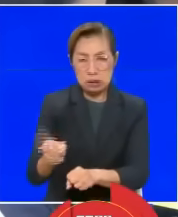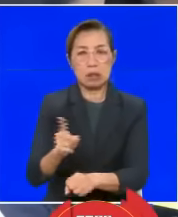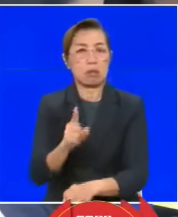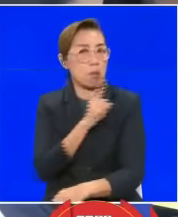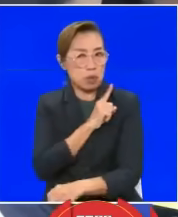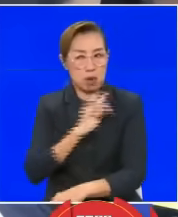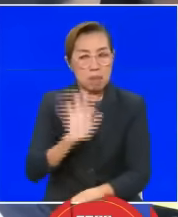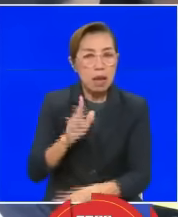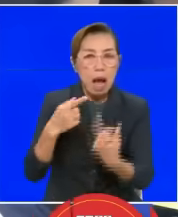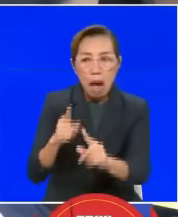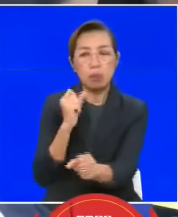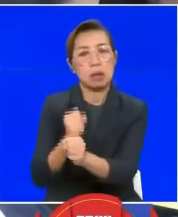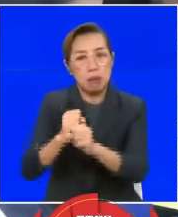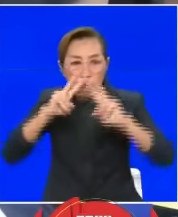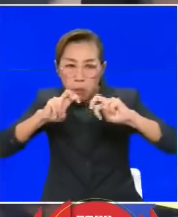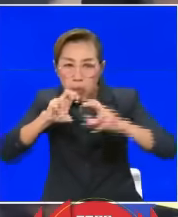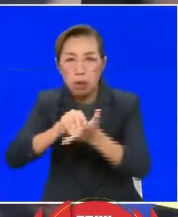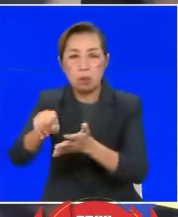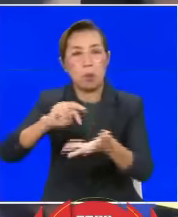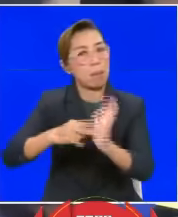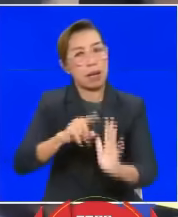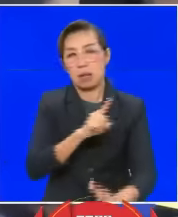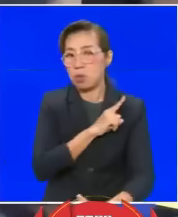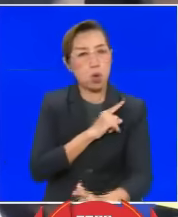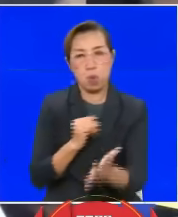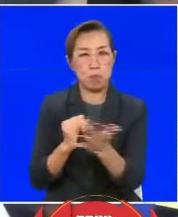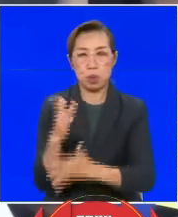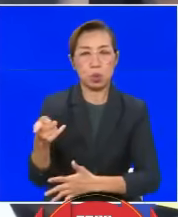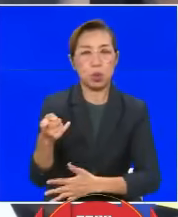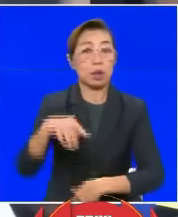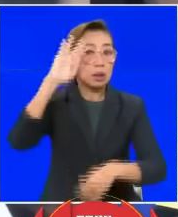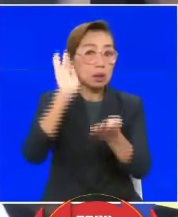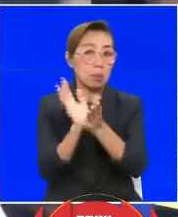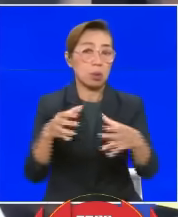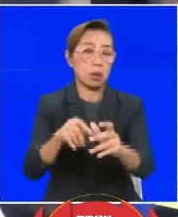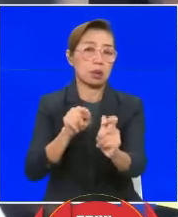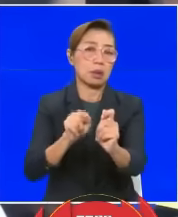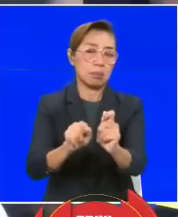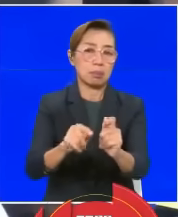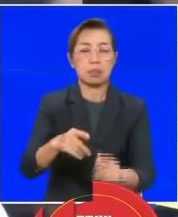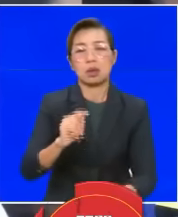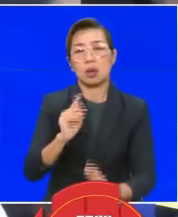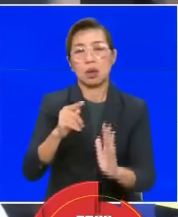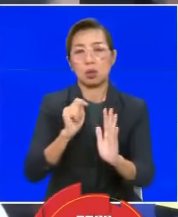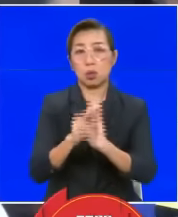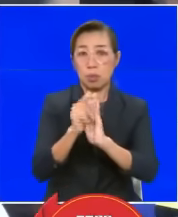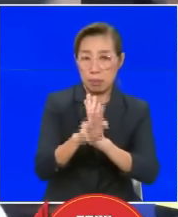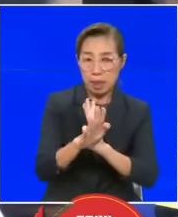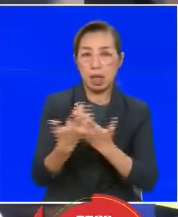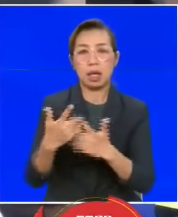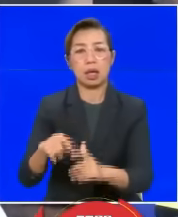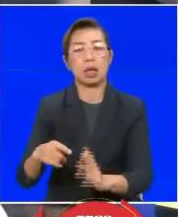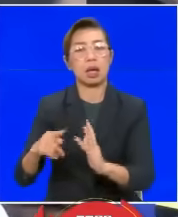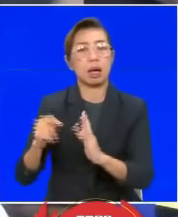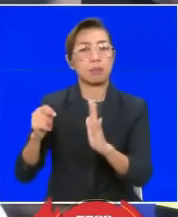การสอบสวนที่ปฏิบัติหน้าที่มิชอบพนักงานสอบสวนของธูปมหาเมฆตาปูนเสมือนแค่เป็นอะไรครับเป็น